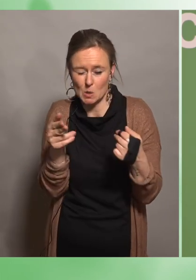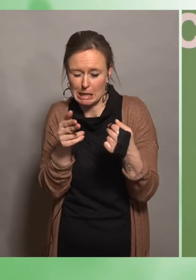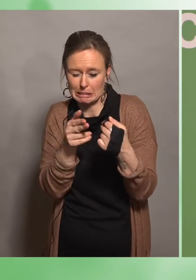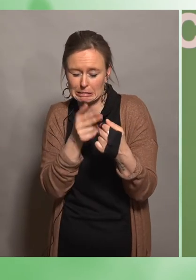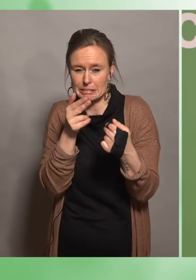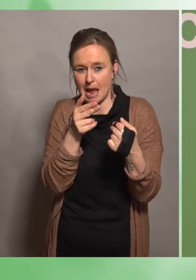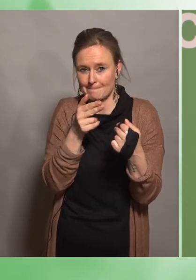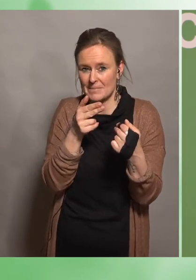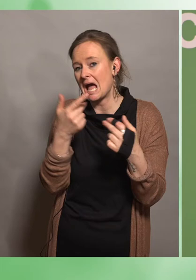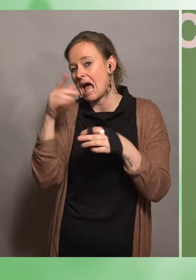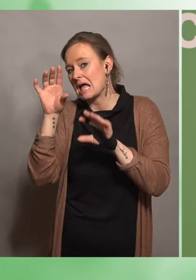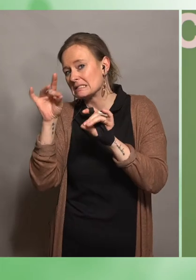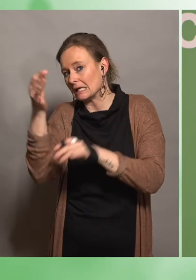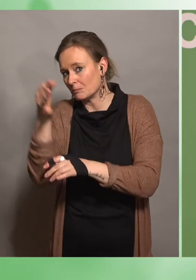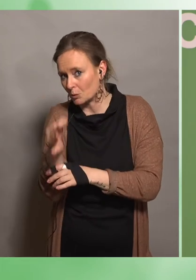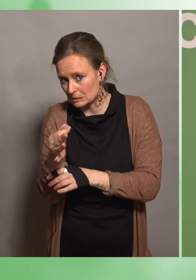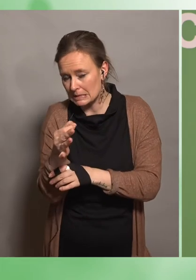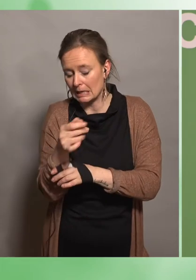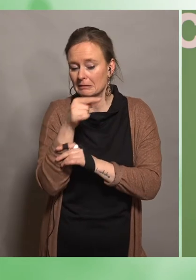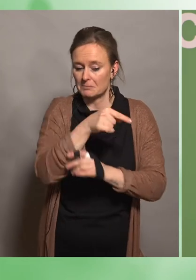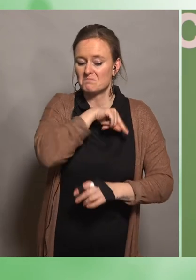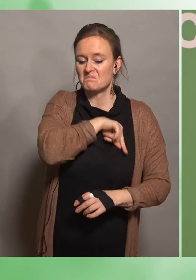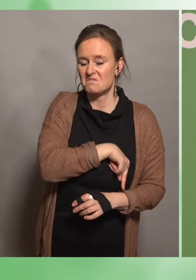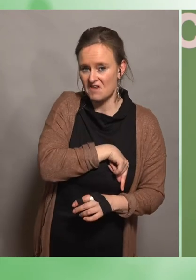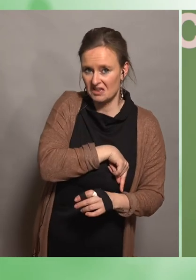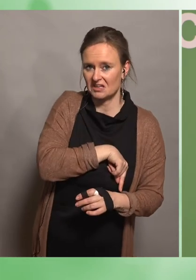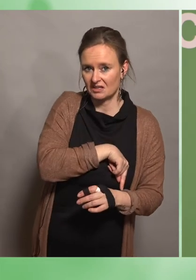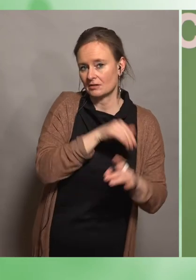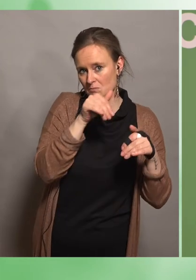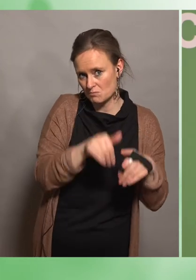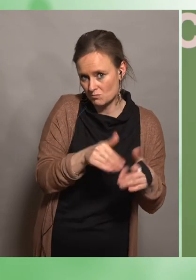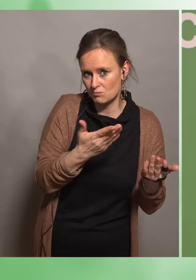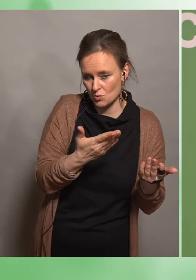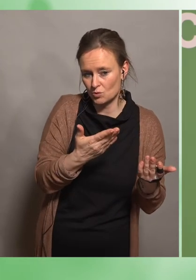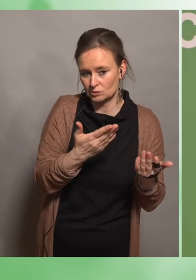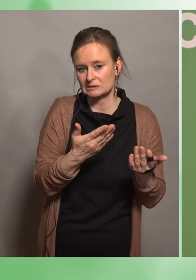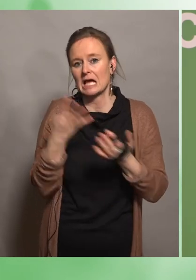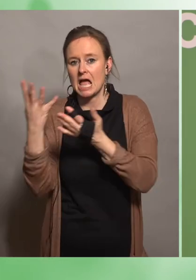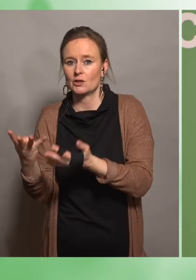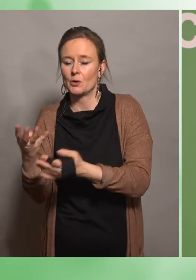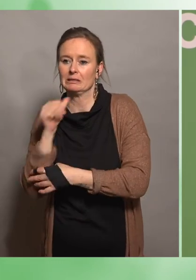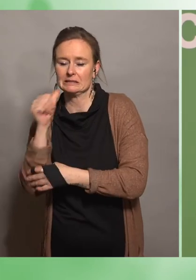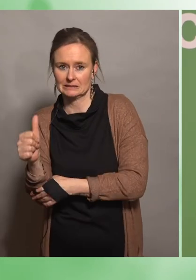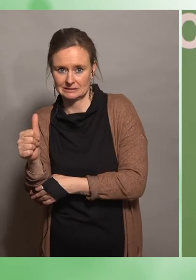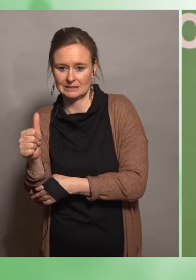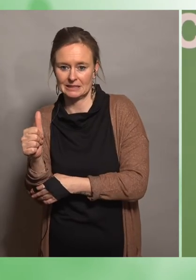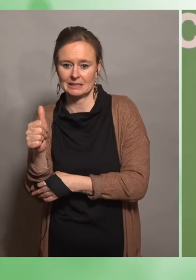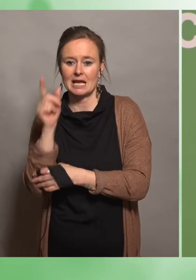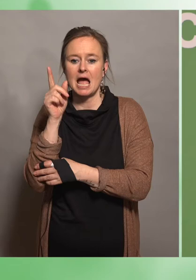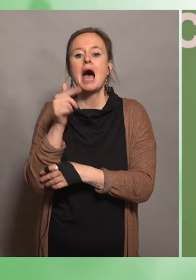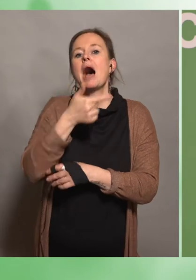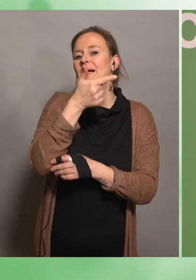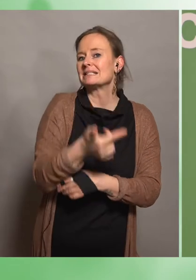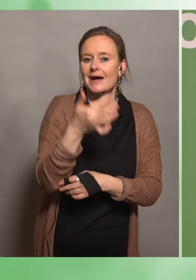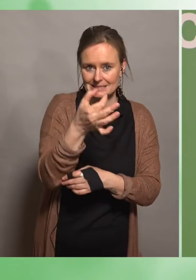also 90% nicht. Und von diesen 10% haben 20% diese Quote erfüllt. Also wir gehören dazu,